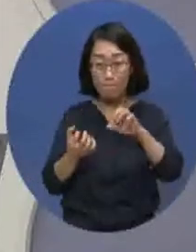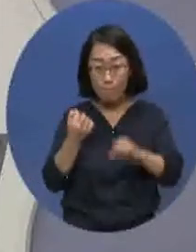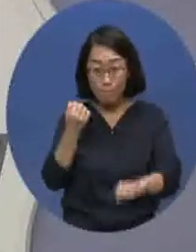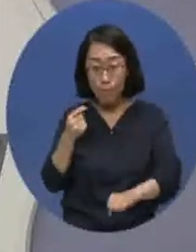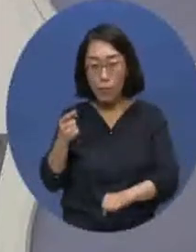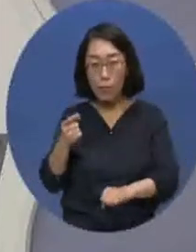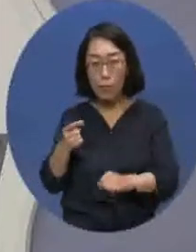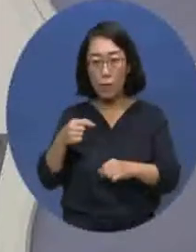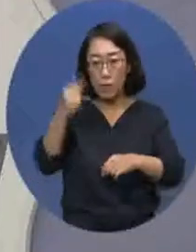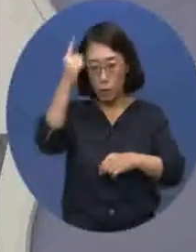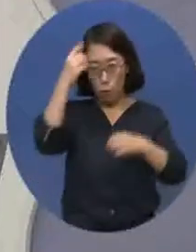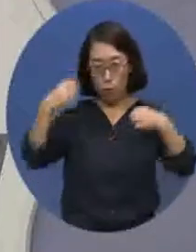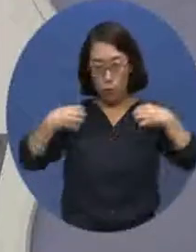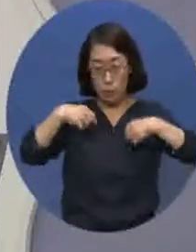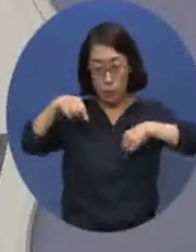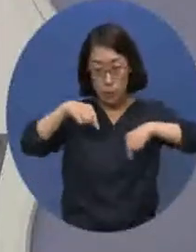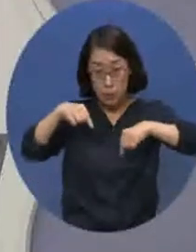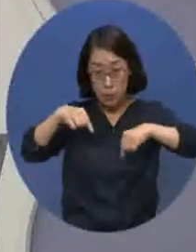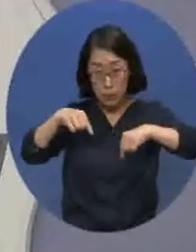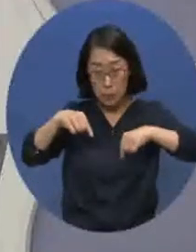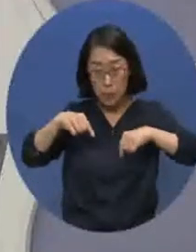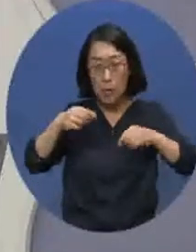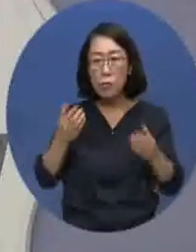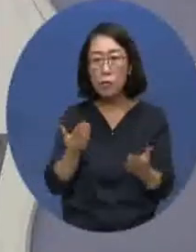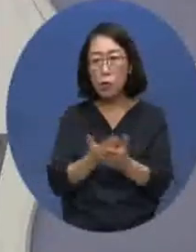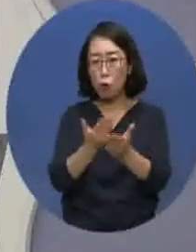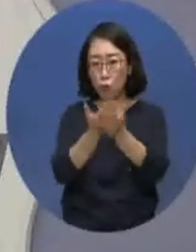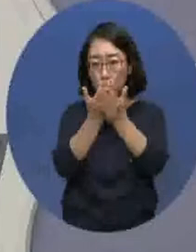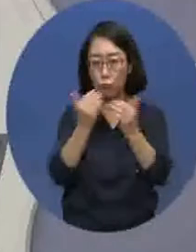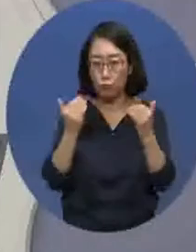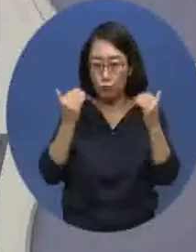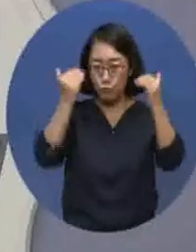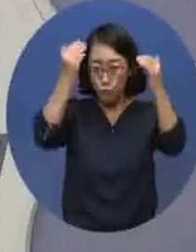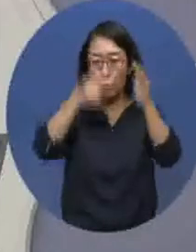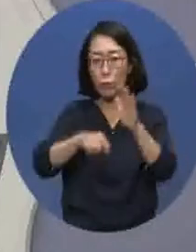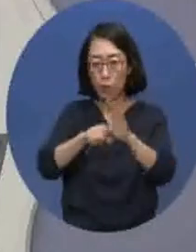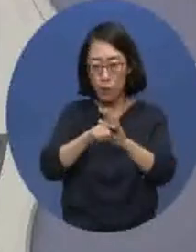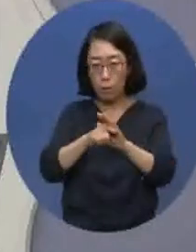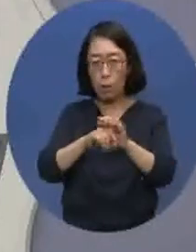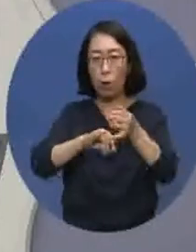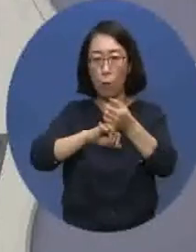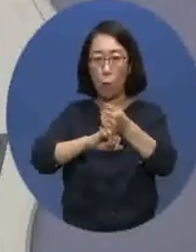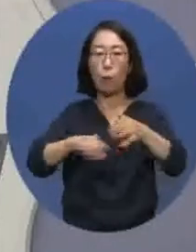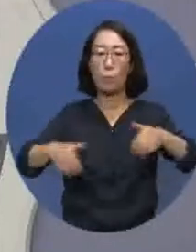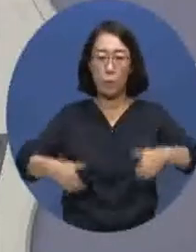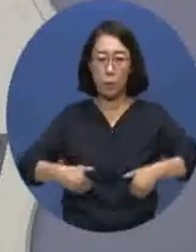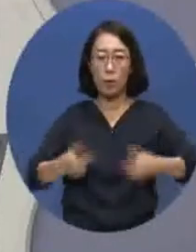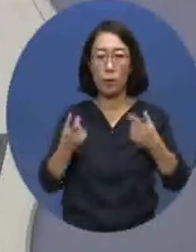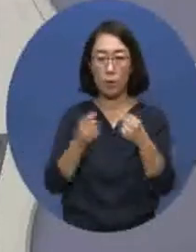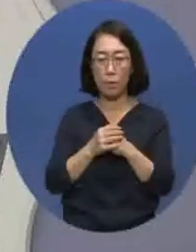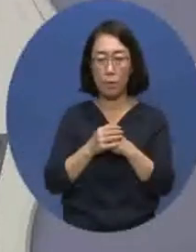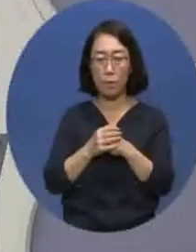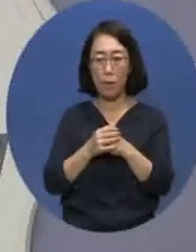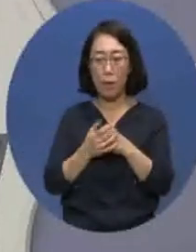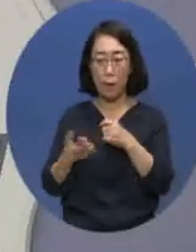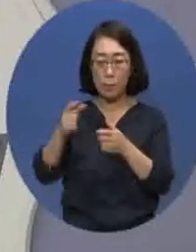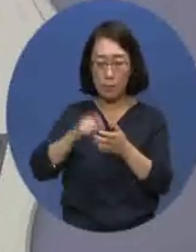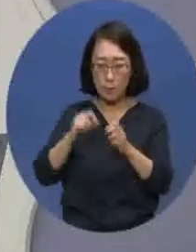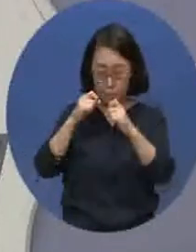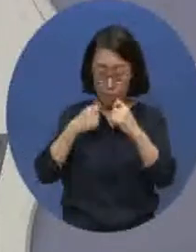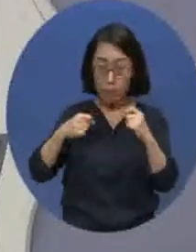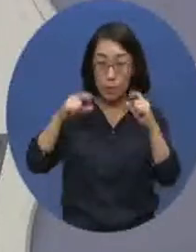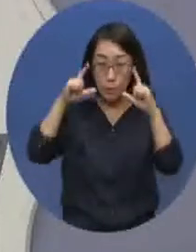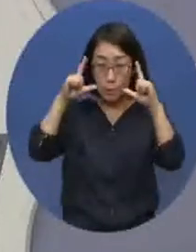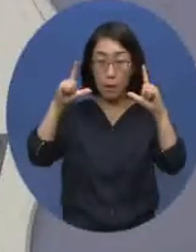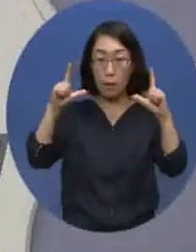성숙을 위해서는 꼭 필요한 작업이다 이렇게 보고 있습니다 그래서 아침에 일어날 때 어느